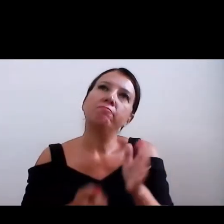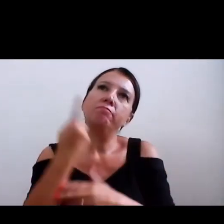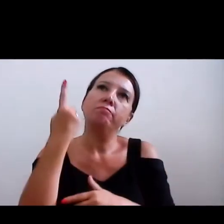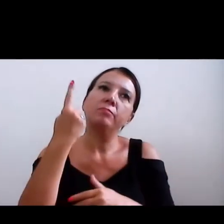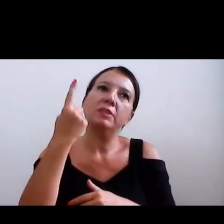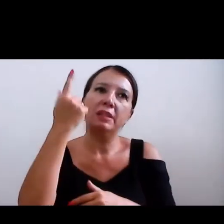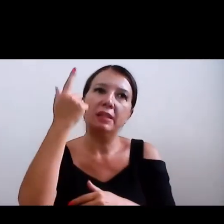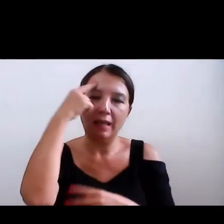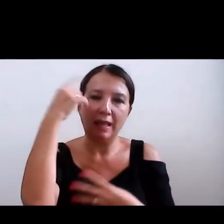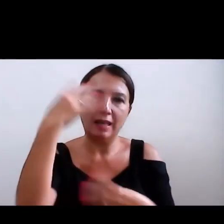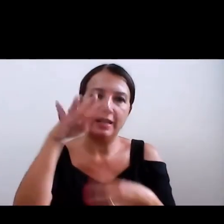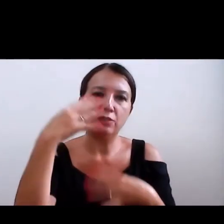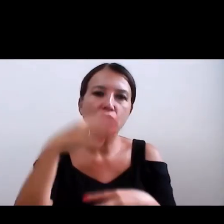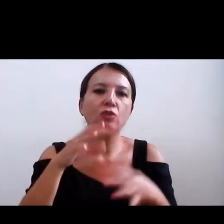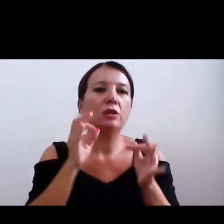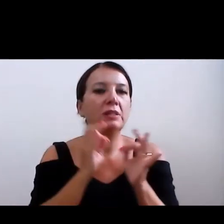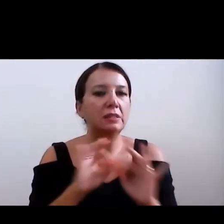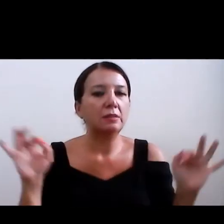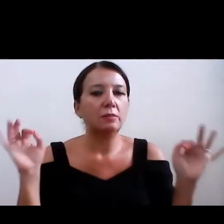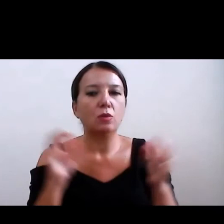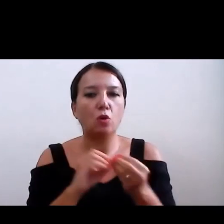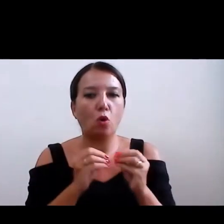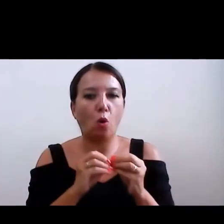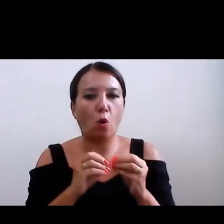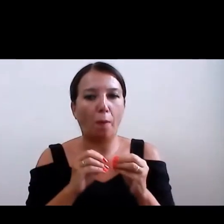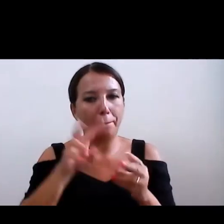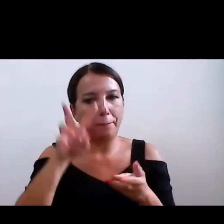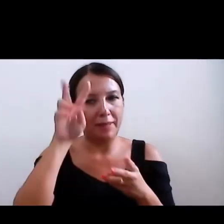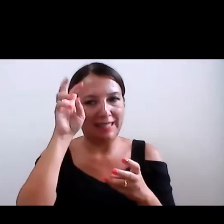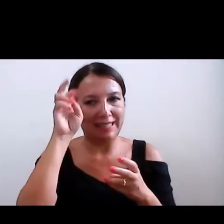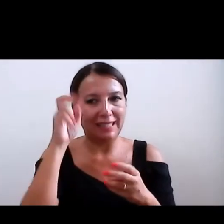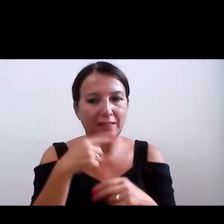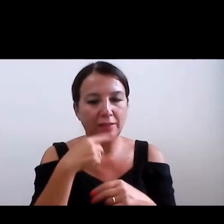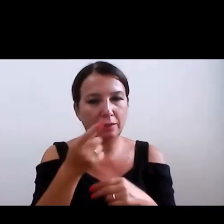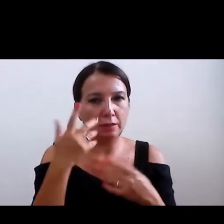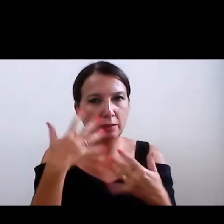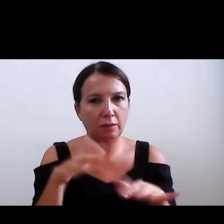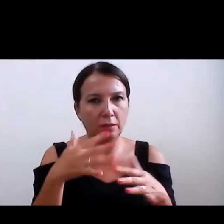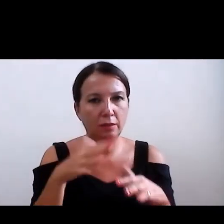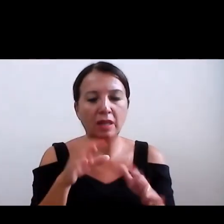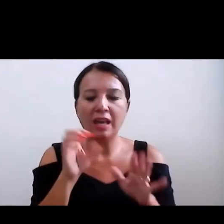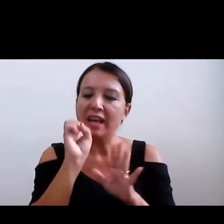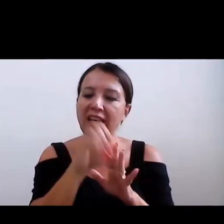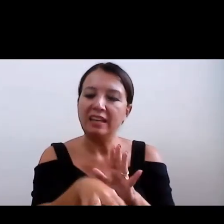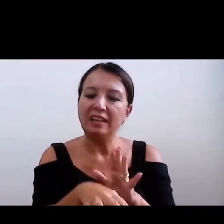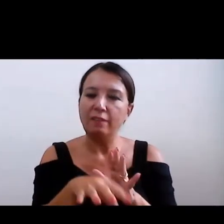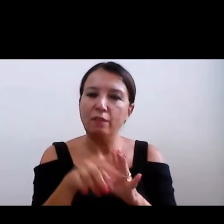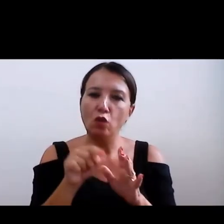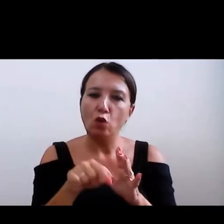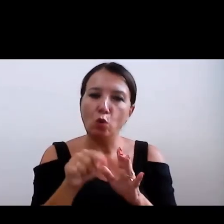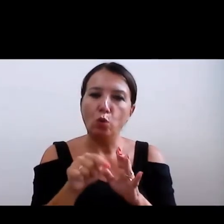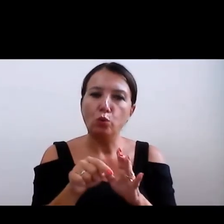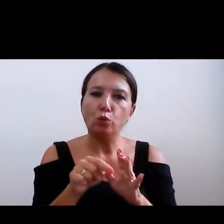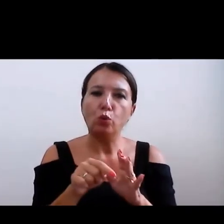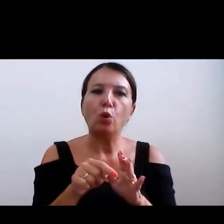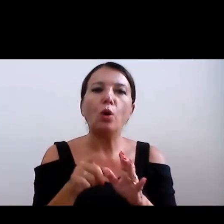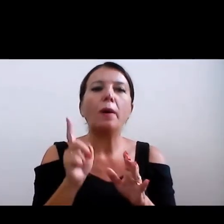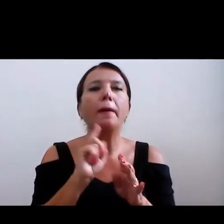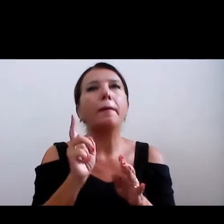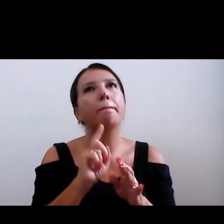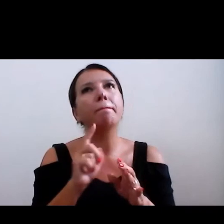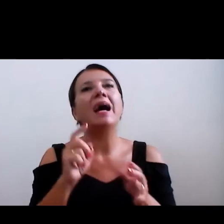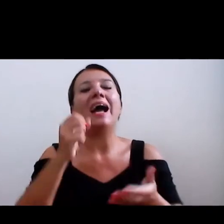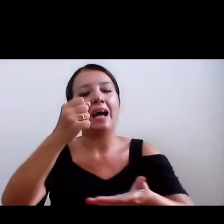ragionamento rispetto a come intendere, appunto, ce lo siamo detti, un rifiuto, non un rifiuto, ma in qualità di